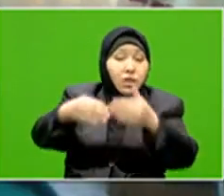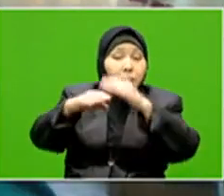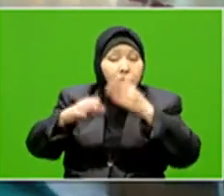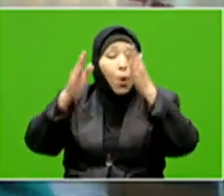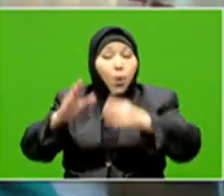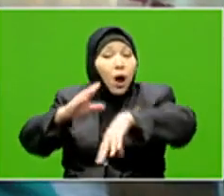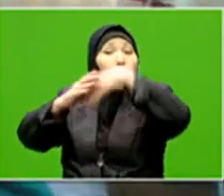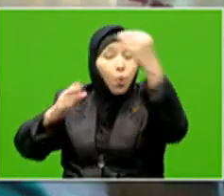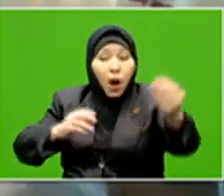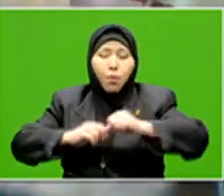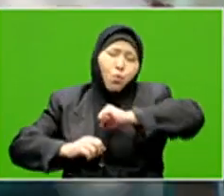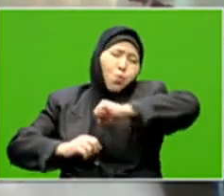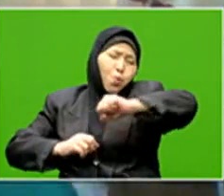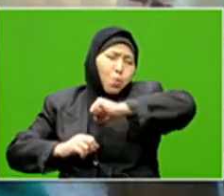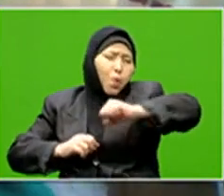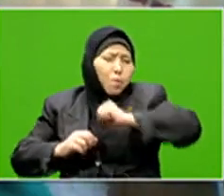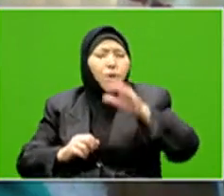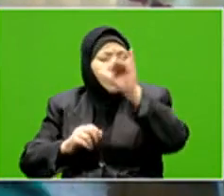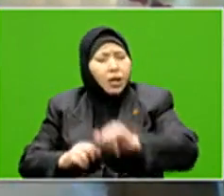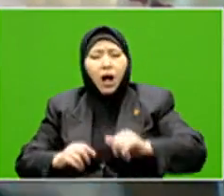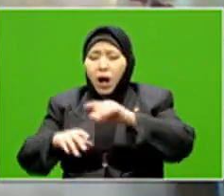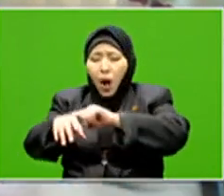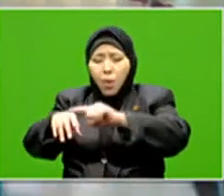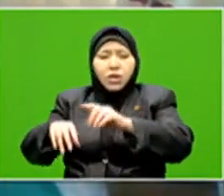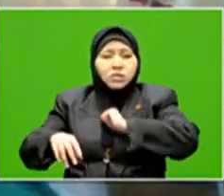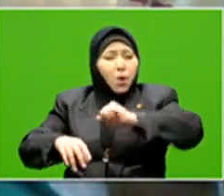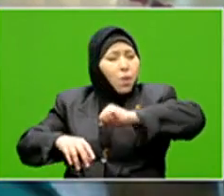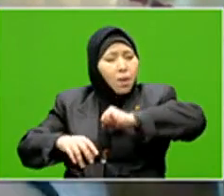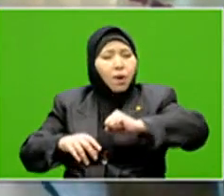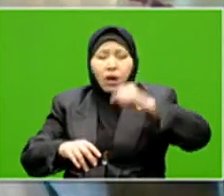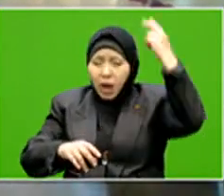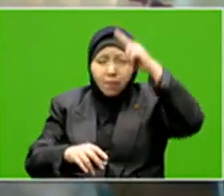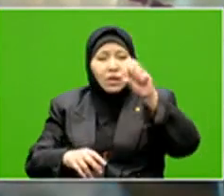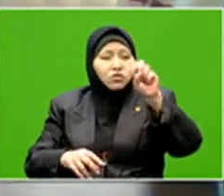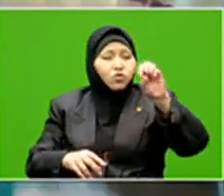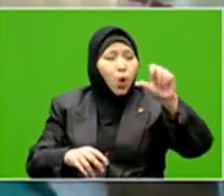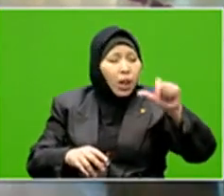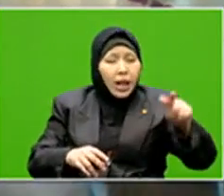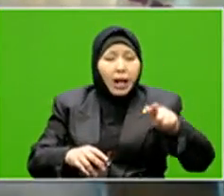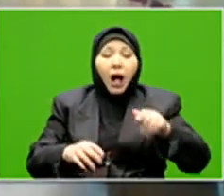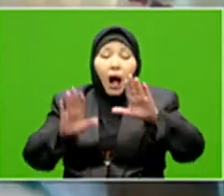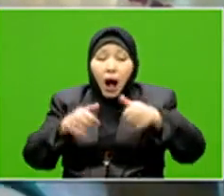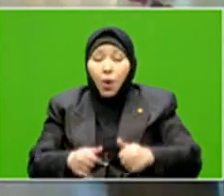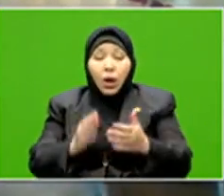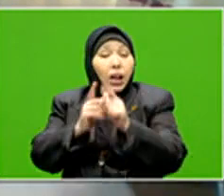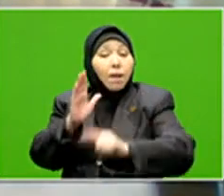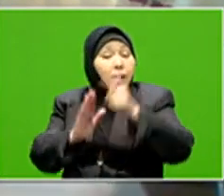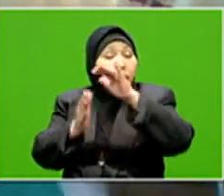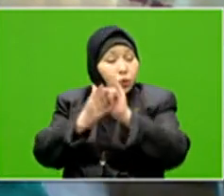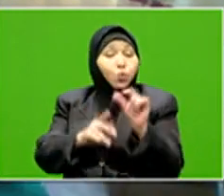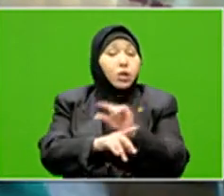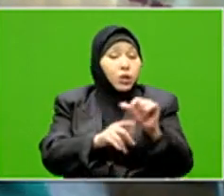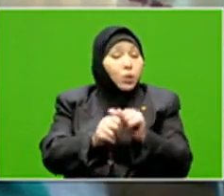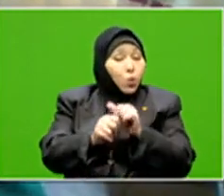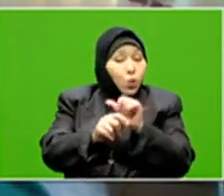pula yang melakukan penentangan, kaum dia yang tentang dia. Nabi Saleh tentang bagaimana mukjizat ataupun kelebihan itu boleh digunakan